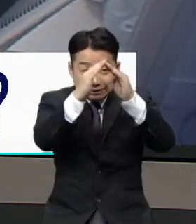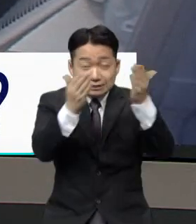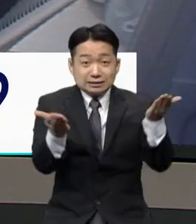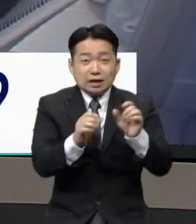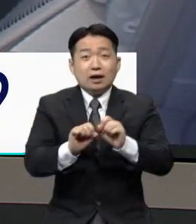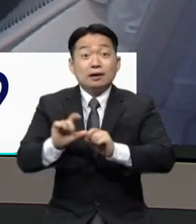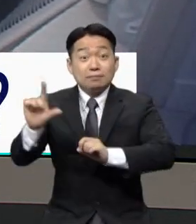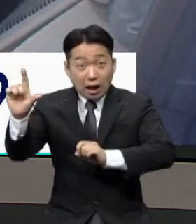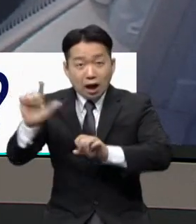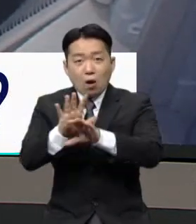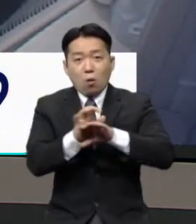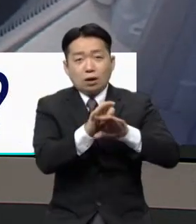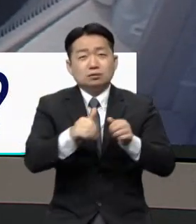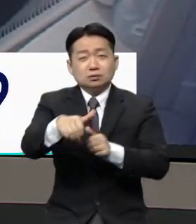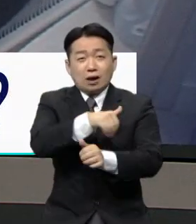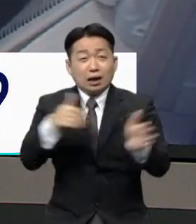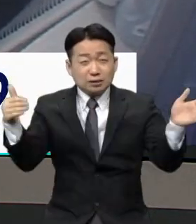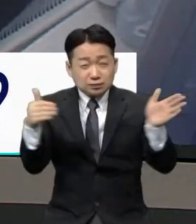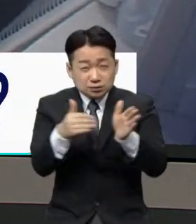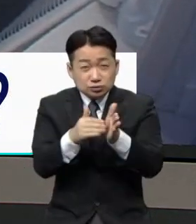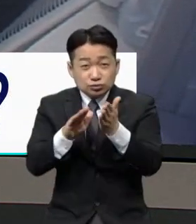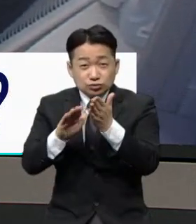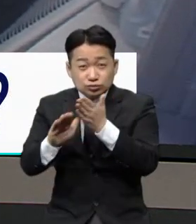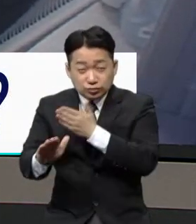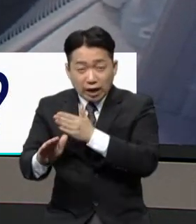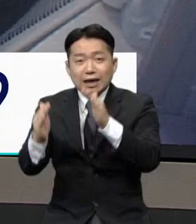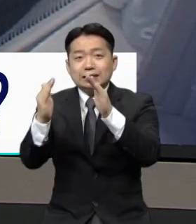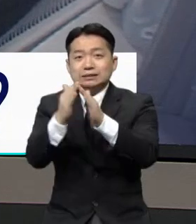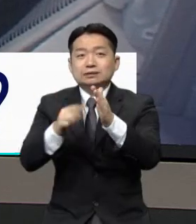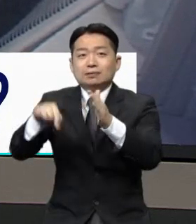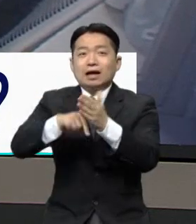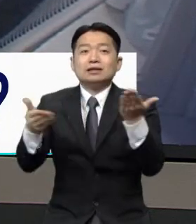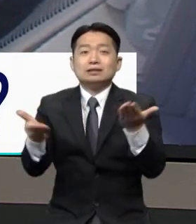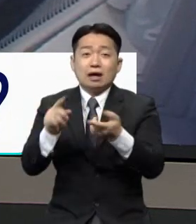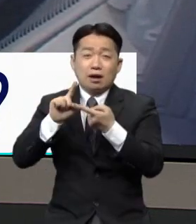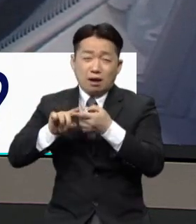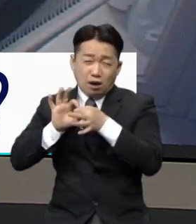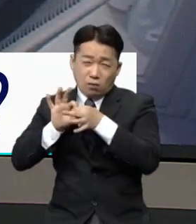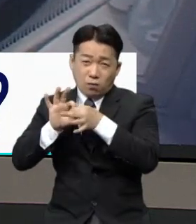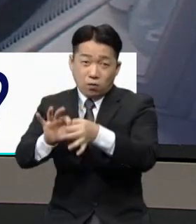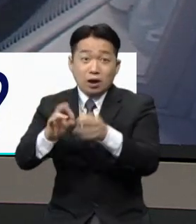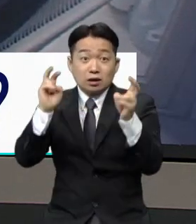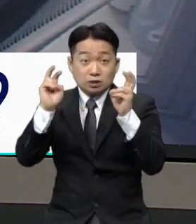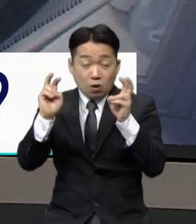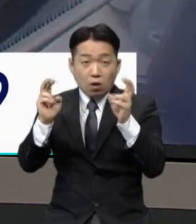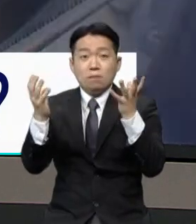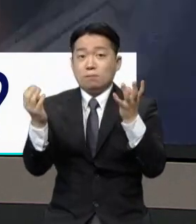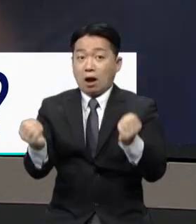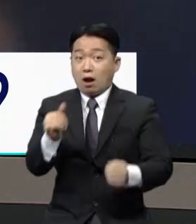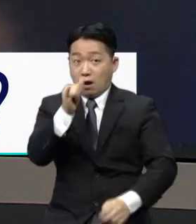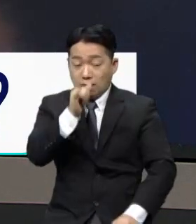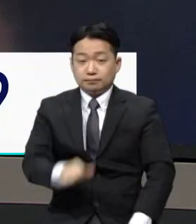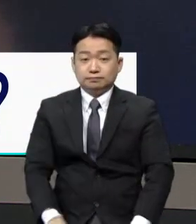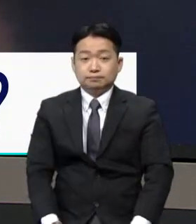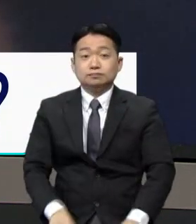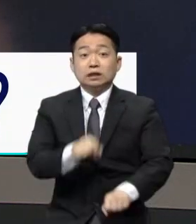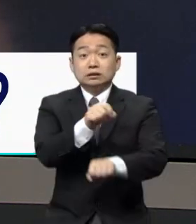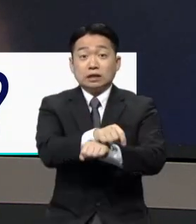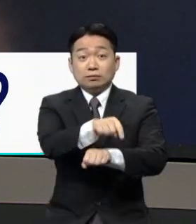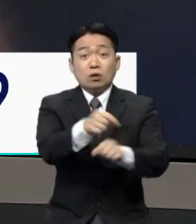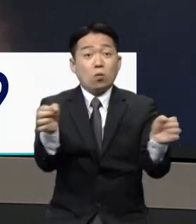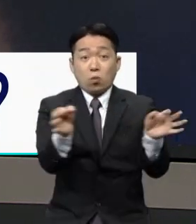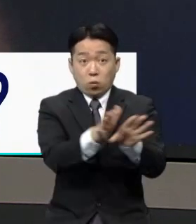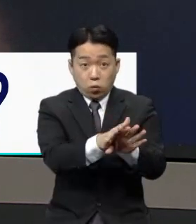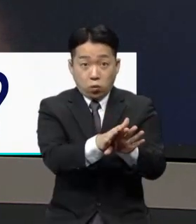재택근무가 확산하면서 코로나19 상황이 끝나도 계속 재택근무를 유지하겠다는 기업이 적지 않습니다. 아예